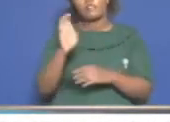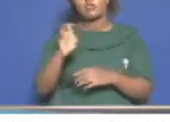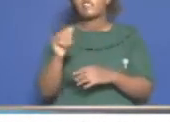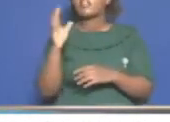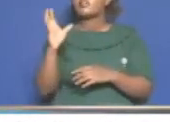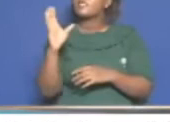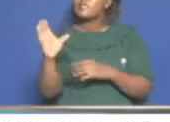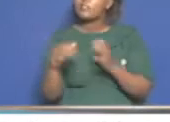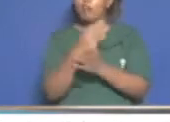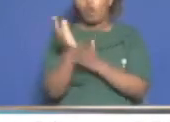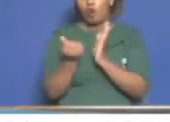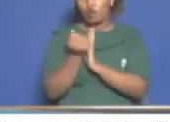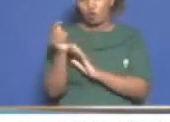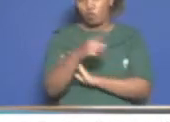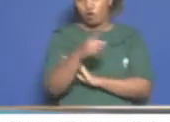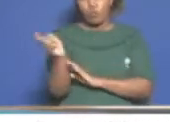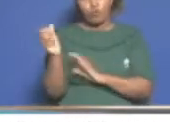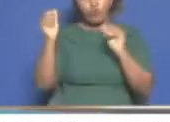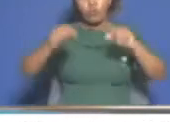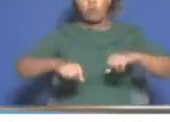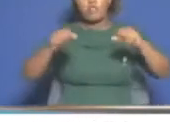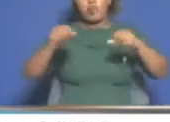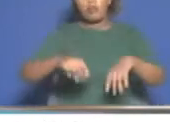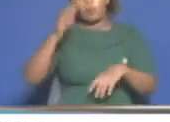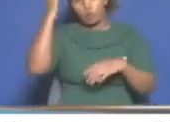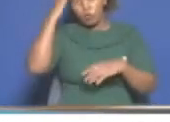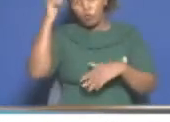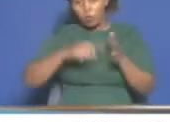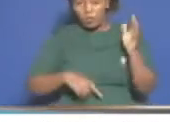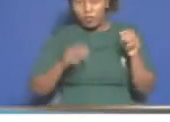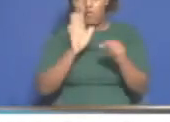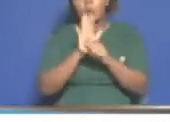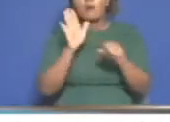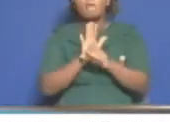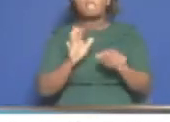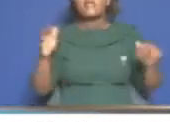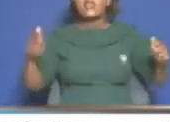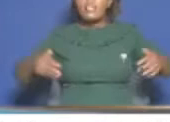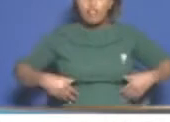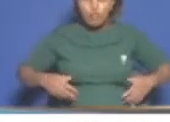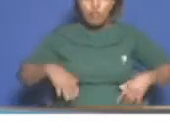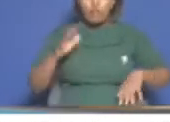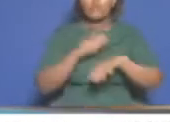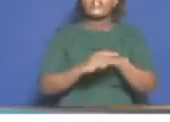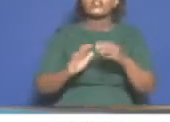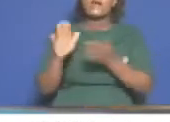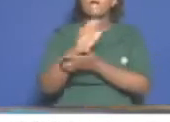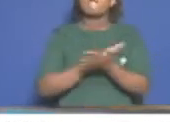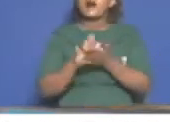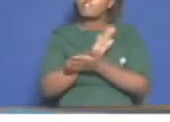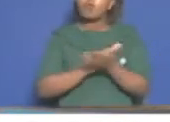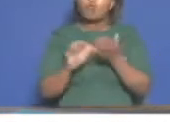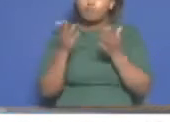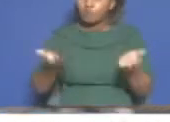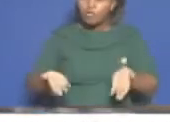ESCC. Utaweza kupata ya kwamba vijana wengi wanaenda kupata platform ya kuweza kukua. And